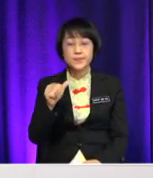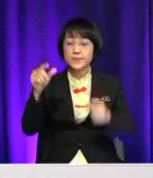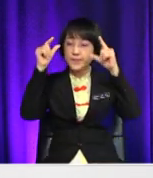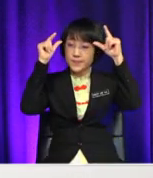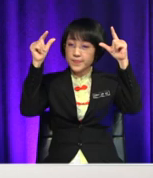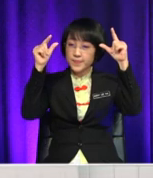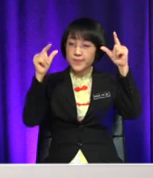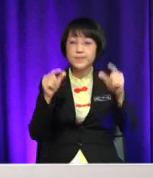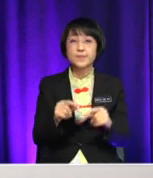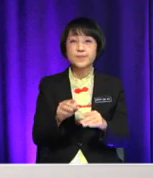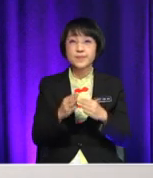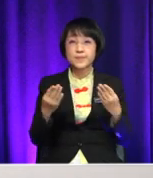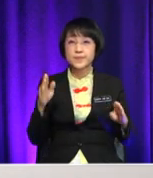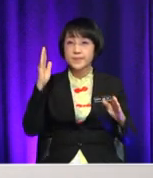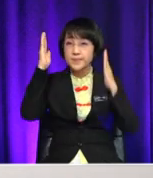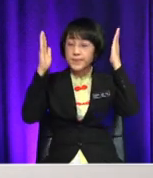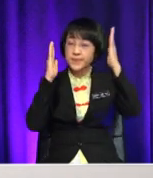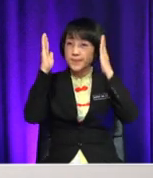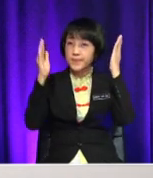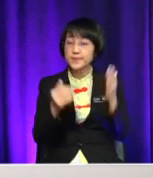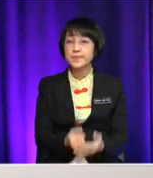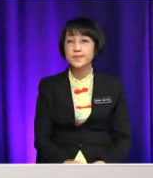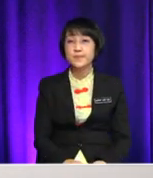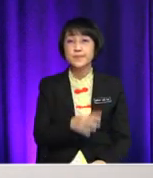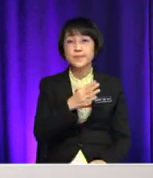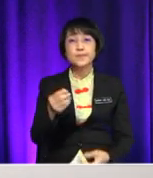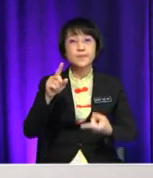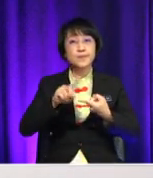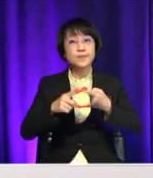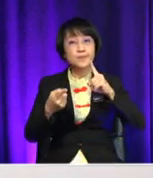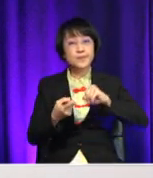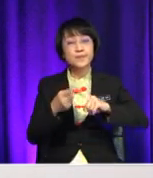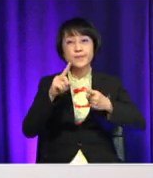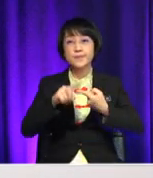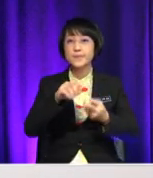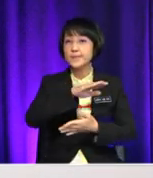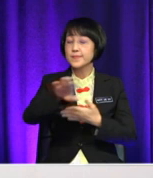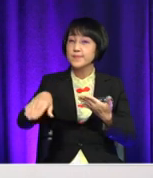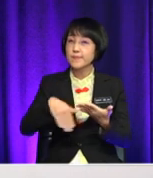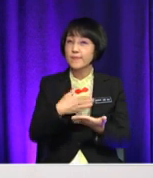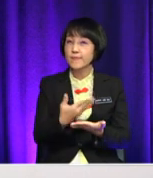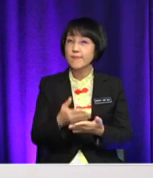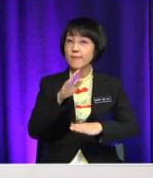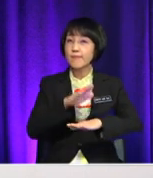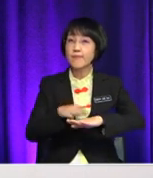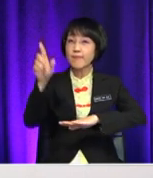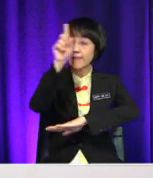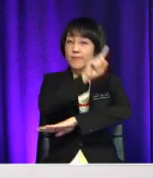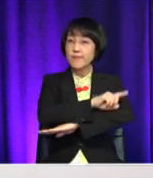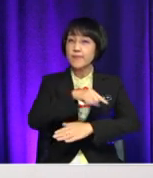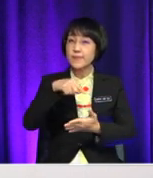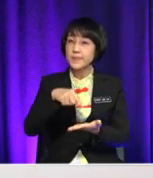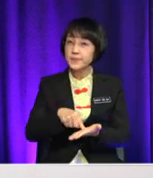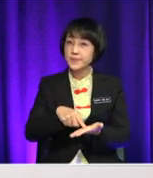5 internet dan seterusnya raka-rekan seperjuangan sekalian Pada hari ini saya Nurul